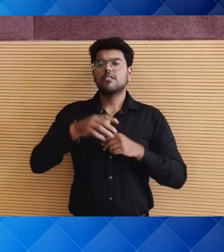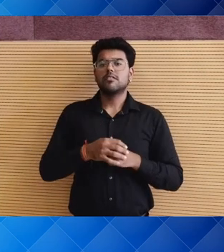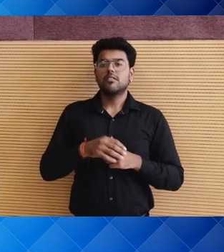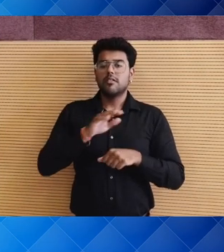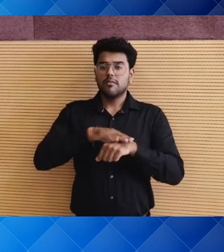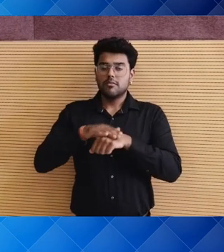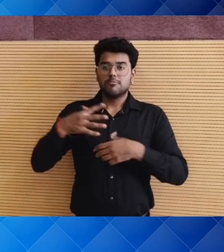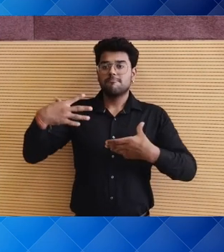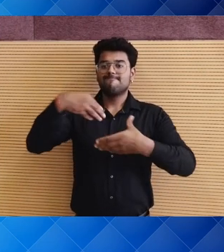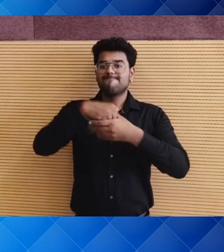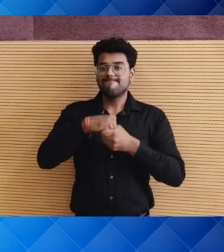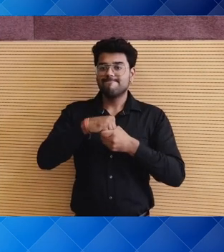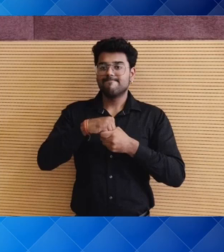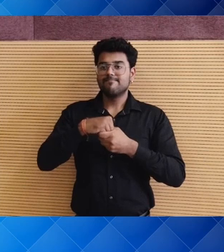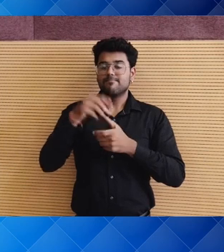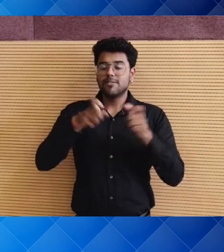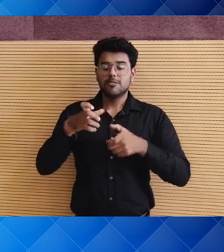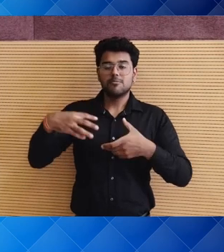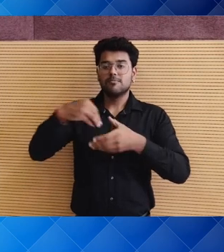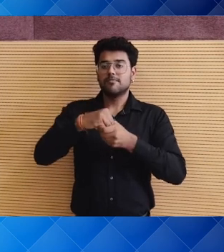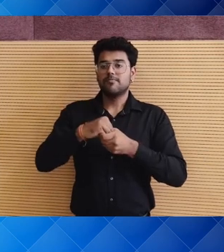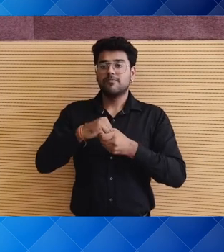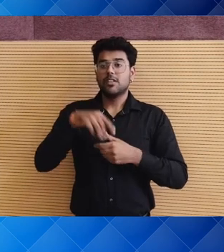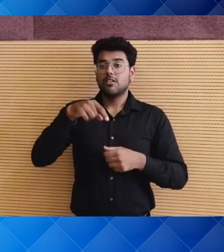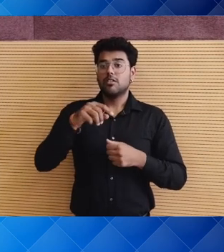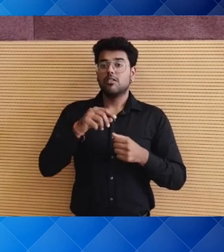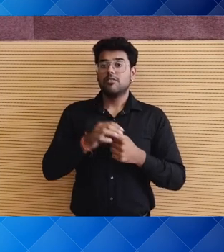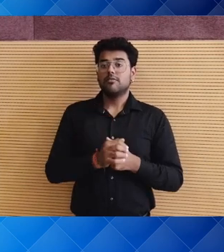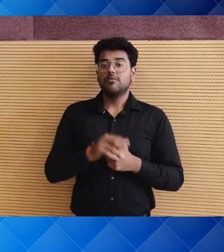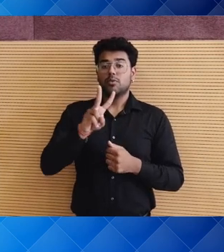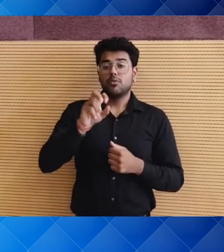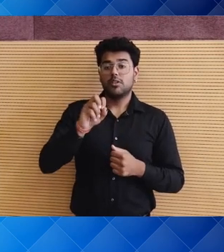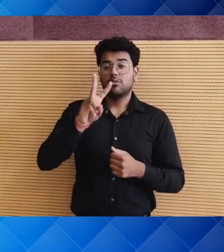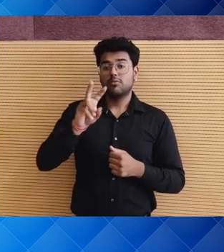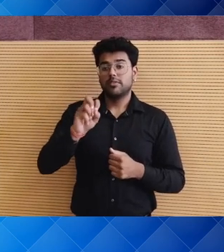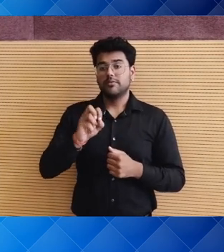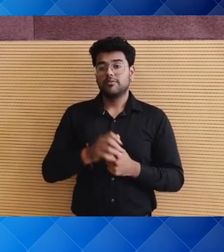महानुभवों को एकत्रित करके जो मसौदा 2020